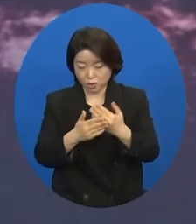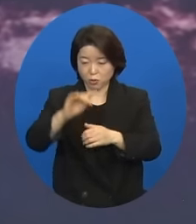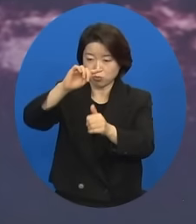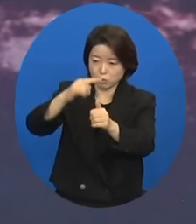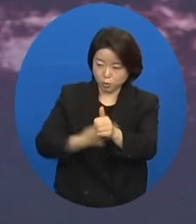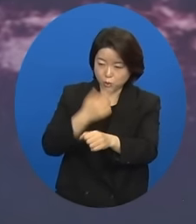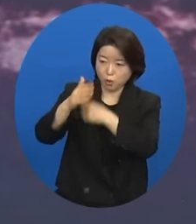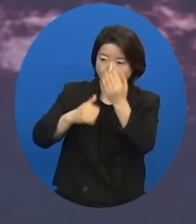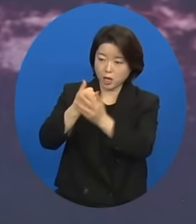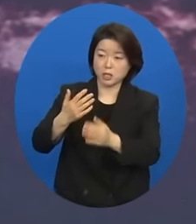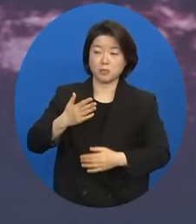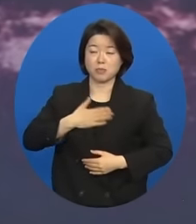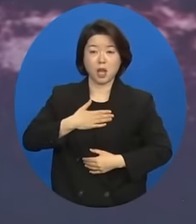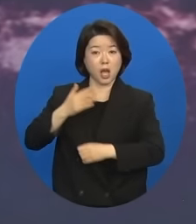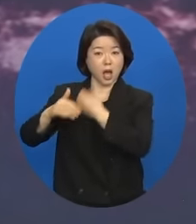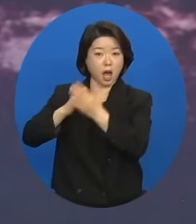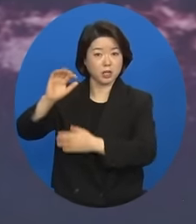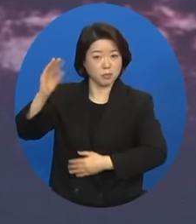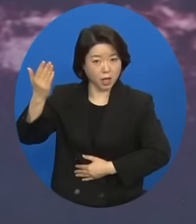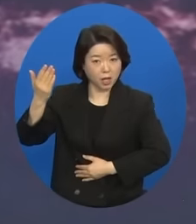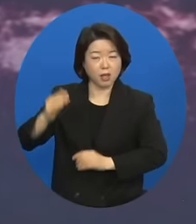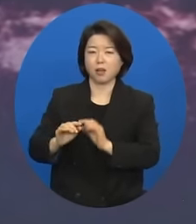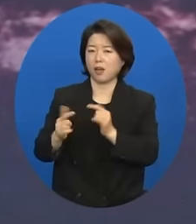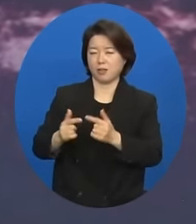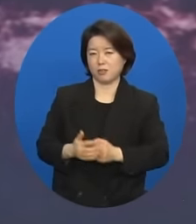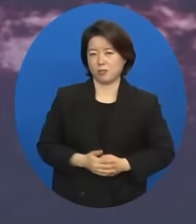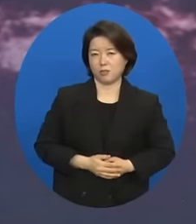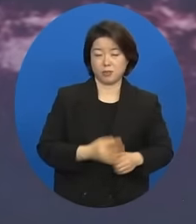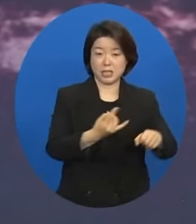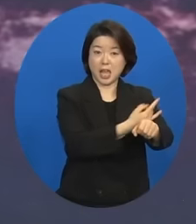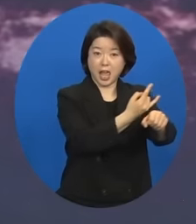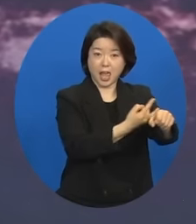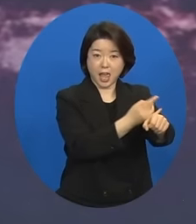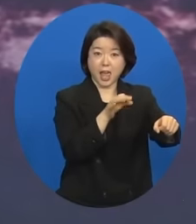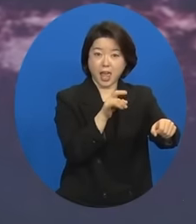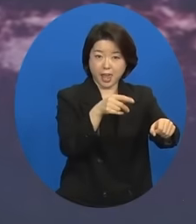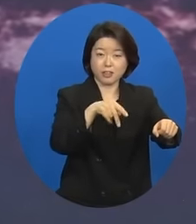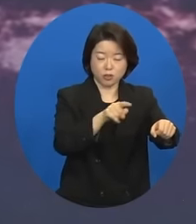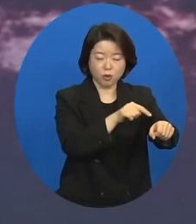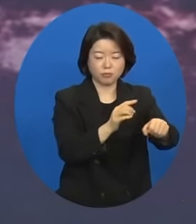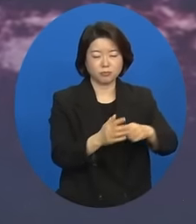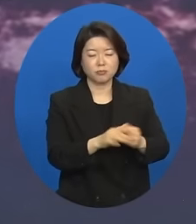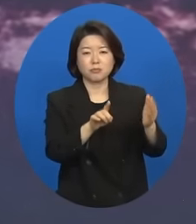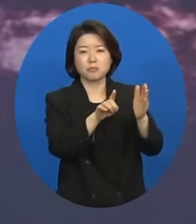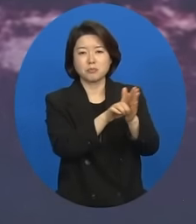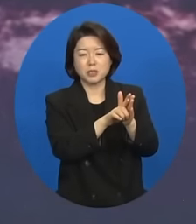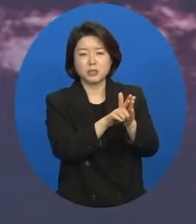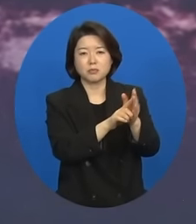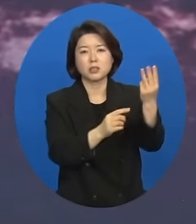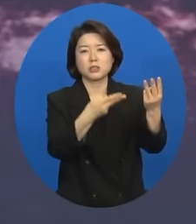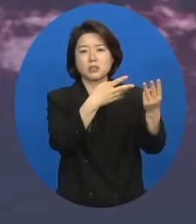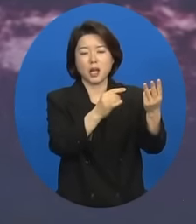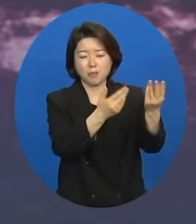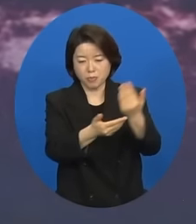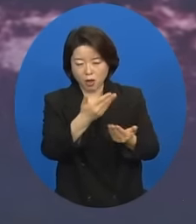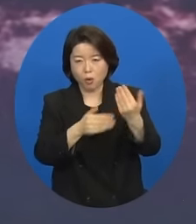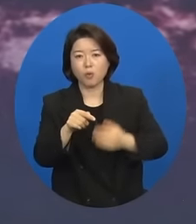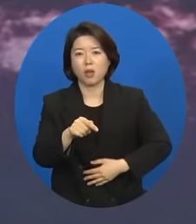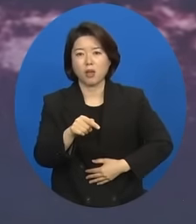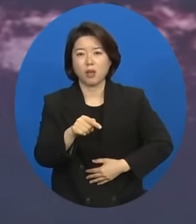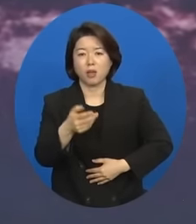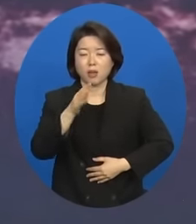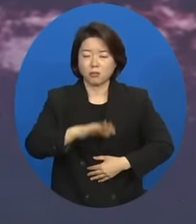아닙니다 에서를 보세요 믿음의 대입니다 에서가 신앙인입니다 애매하죠 하나님을